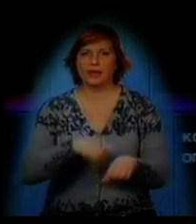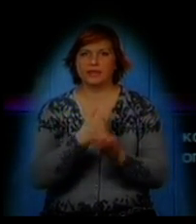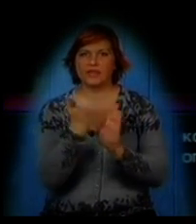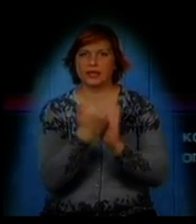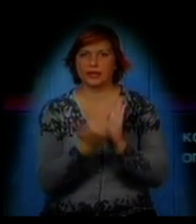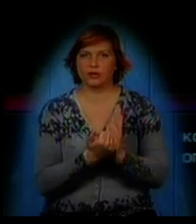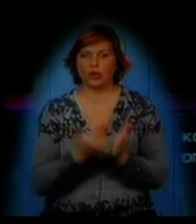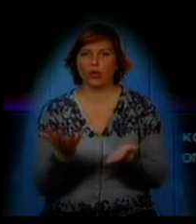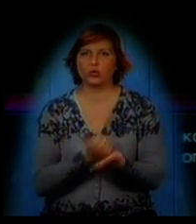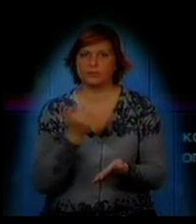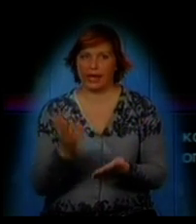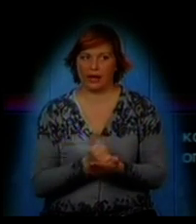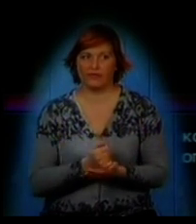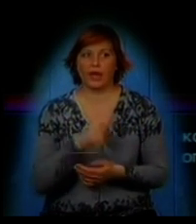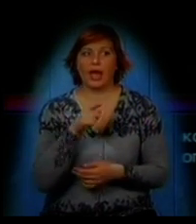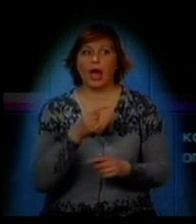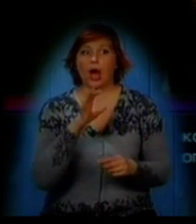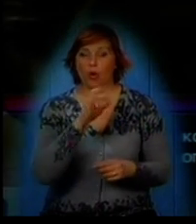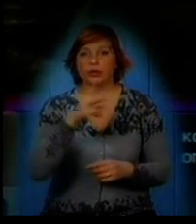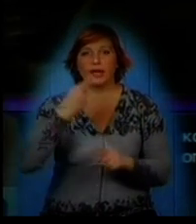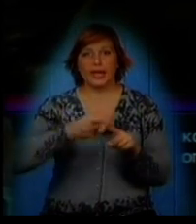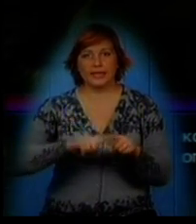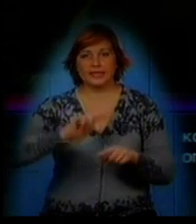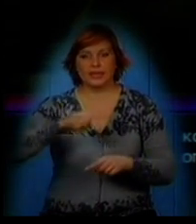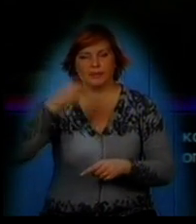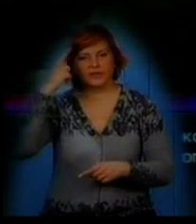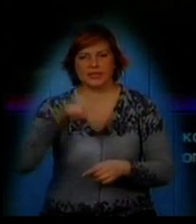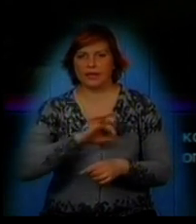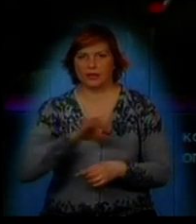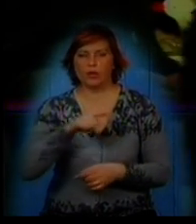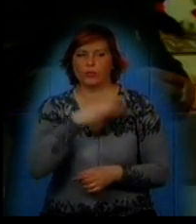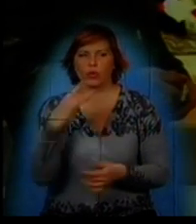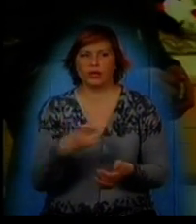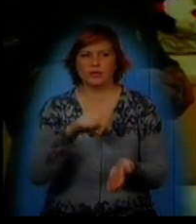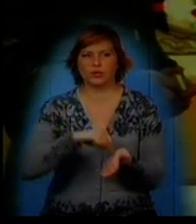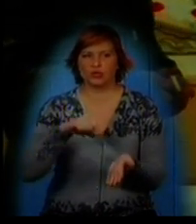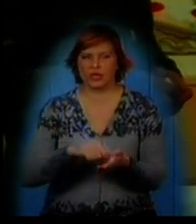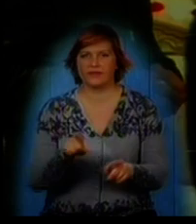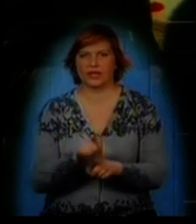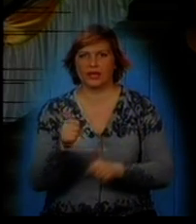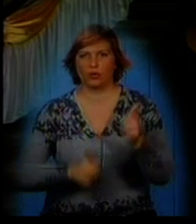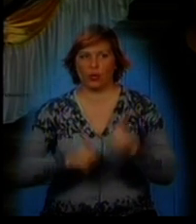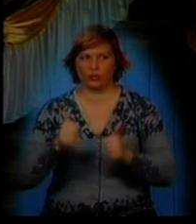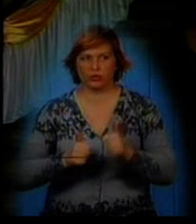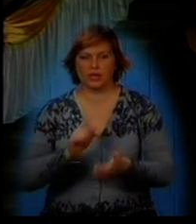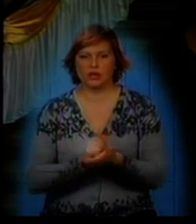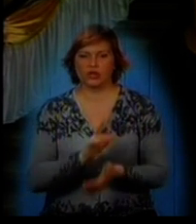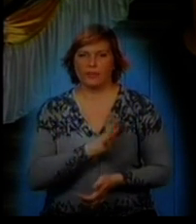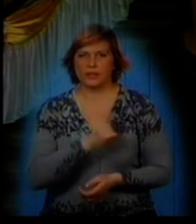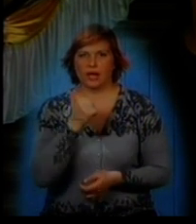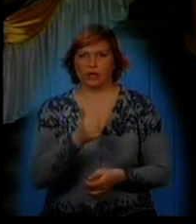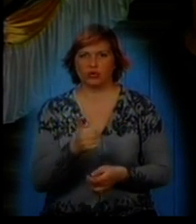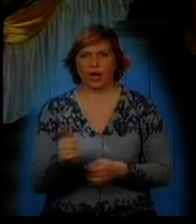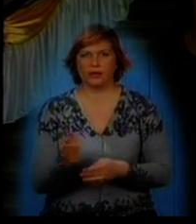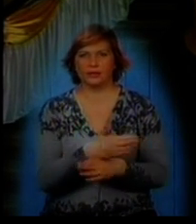в фотоквесте. Вадим эти требования знает на зубок. Ему не раз приходилось участвовать в подобного рода конкурсах. Должна быть хорошая координация,